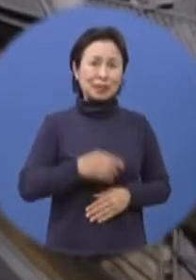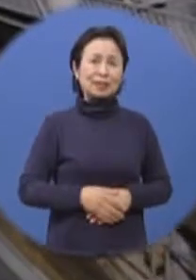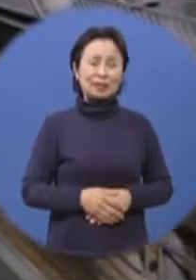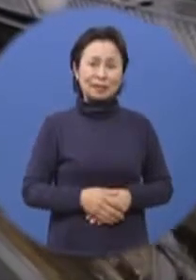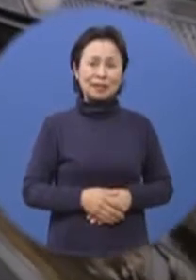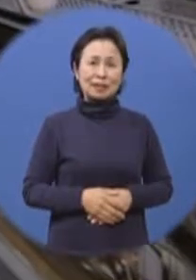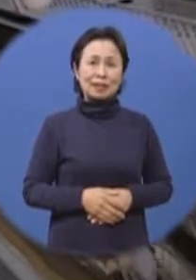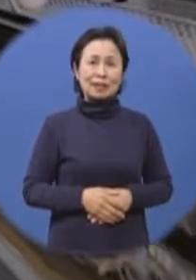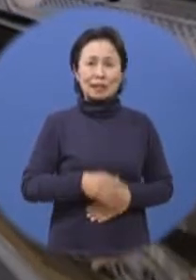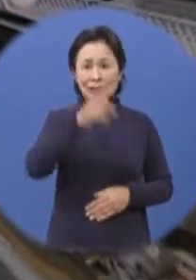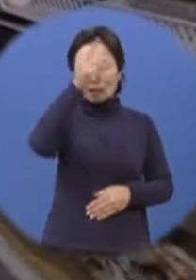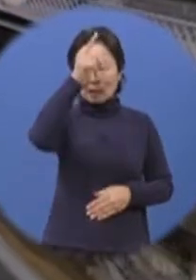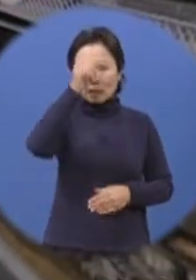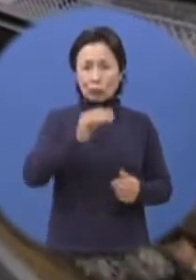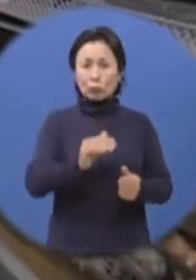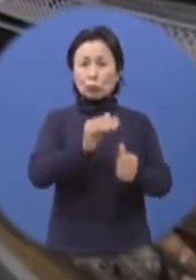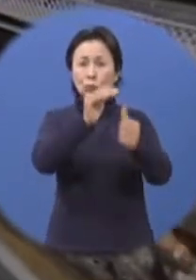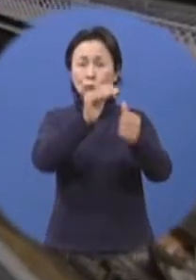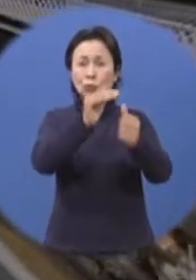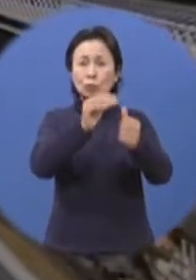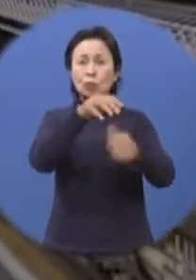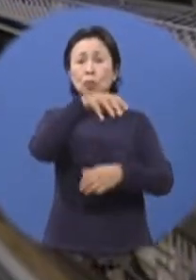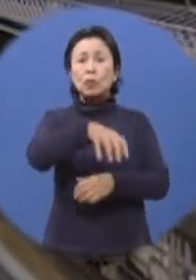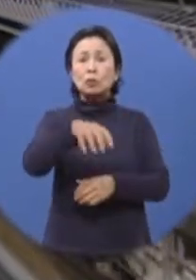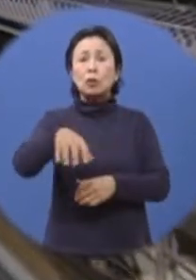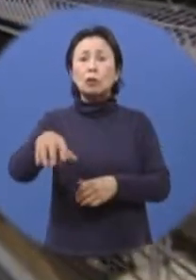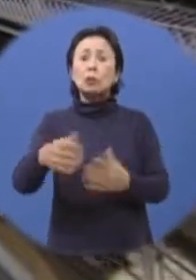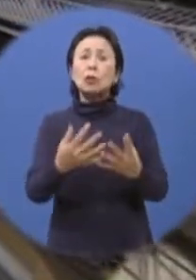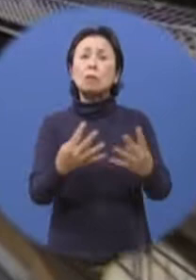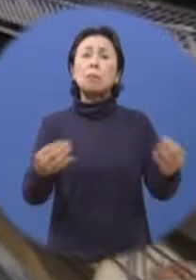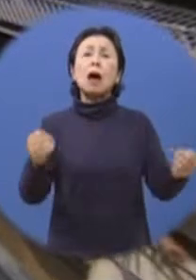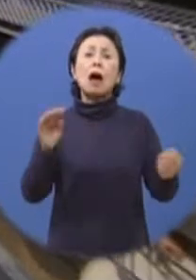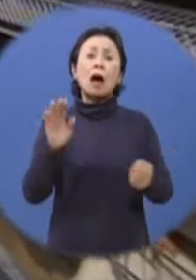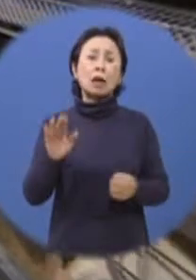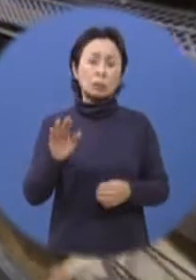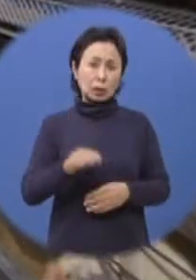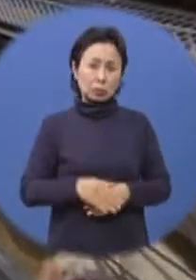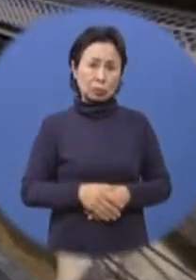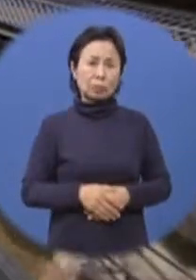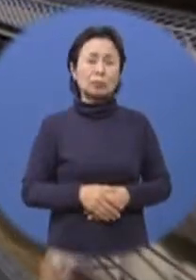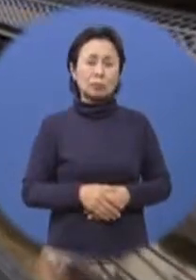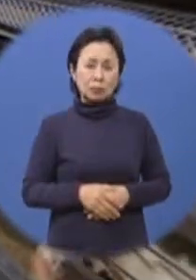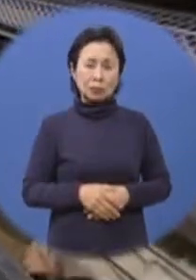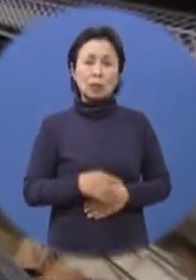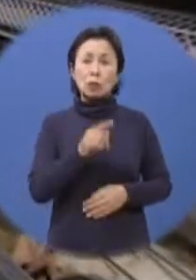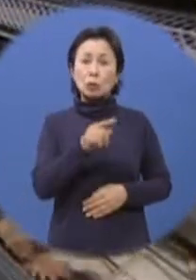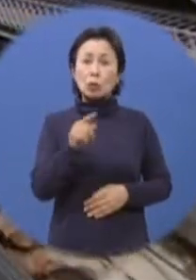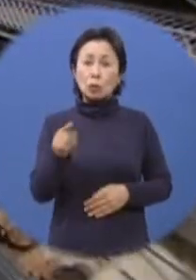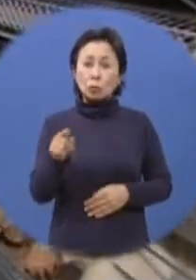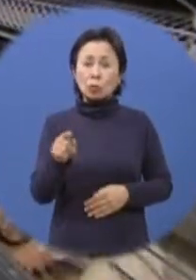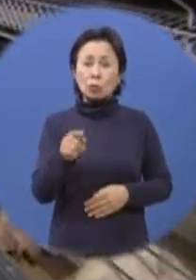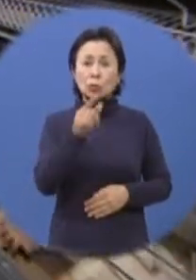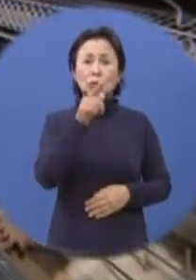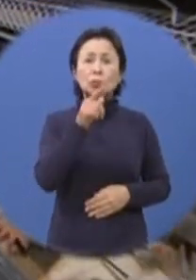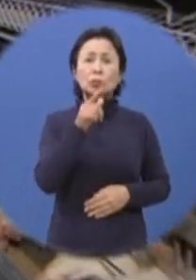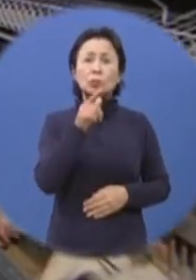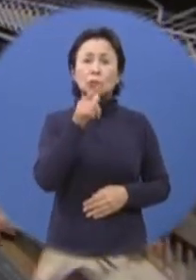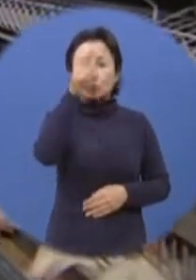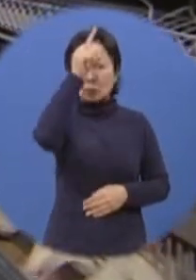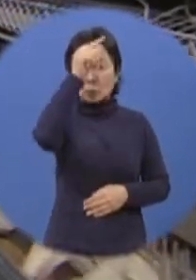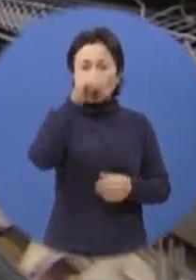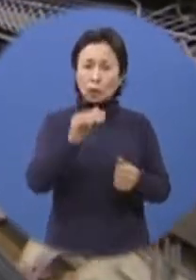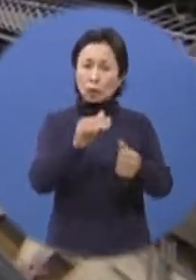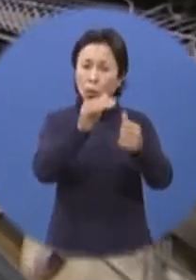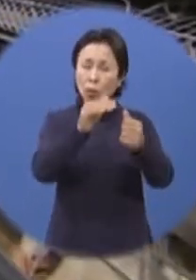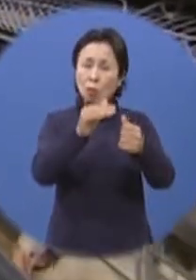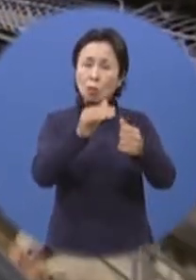養鶏場っていっぱいありますよねであの鳥はたくさん買ってるんだよねそのと利用こうやったらうまく帰るぞと言っ